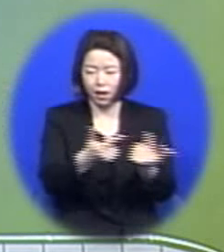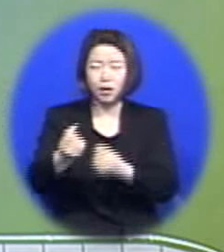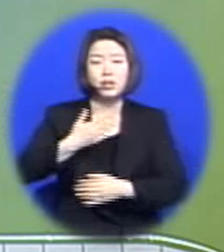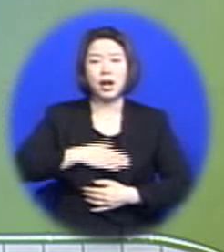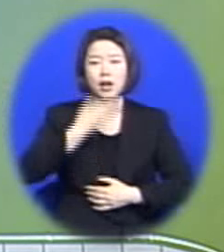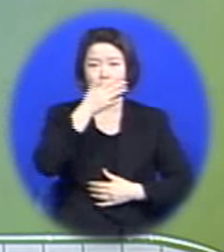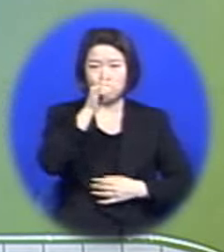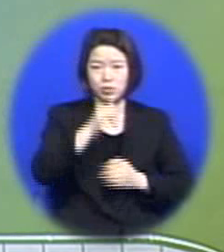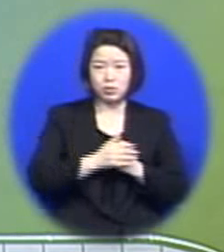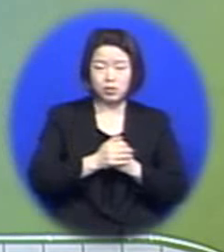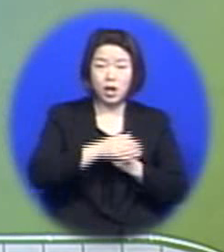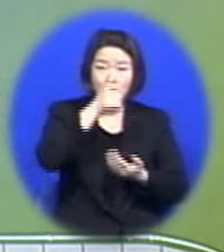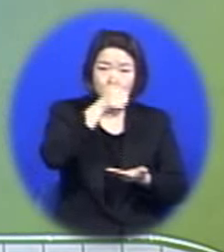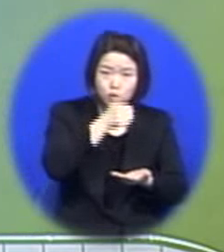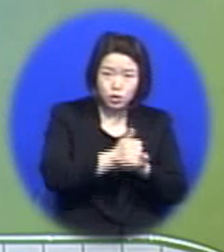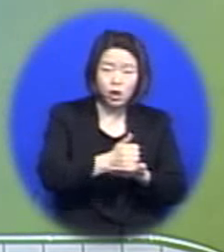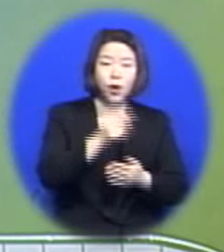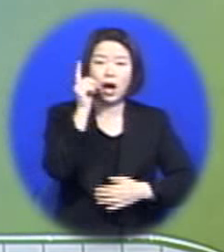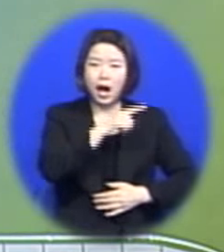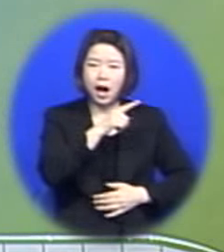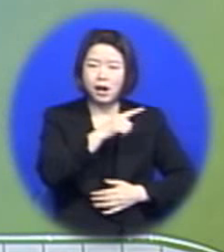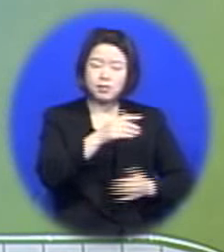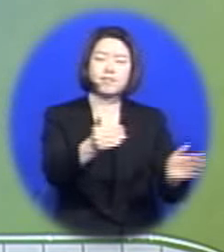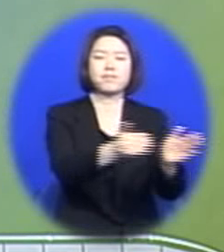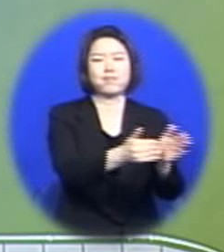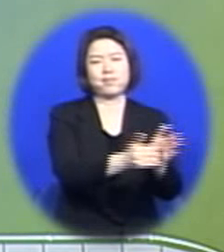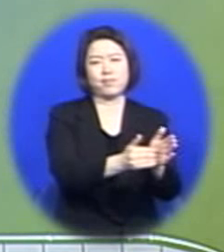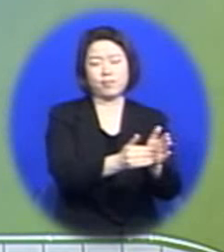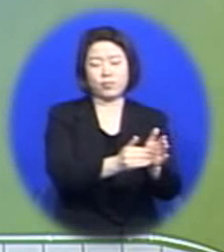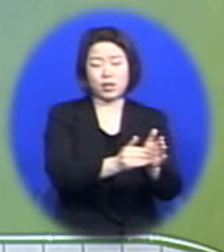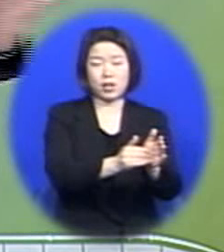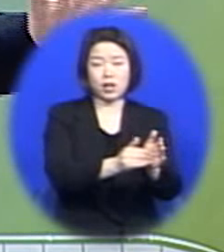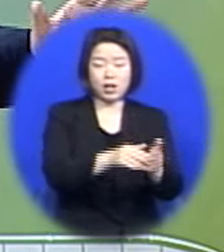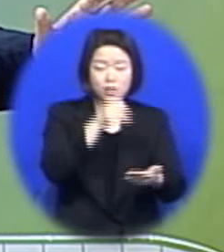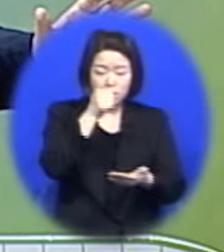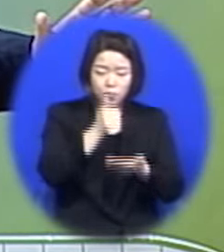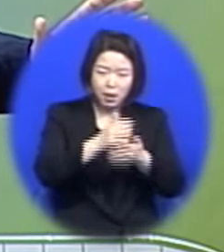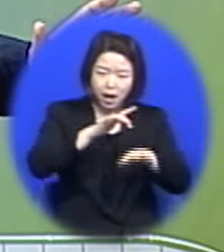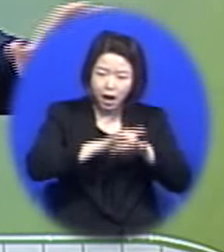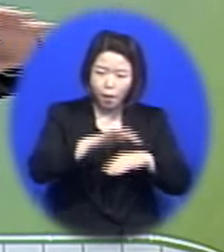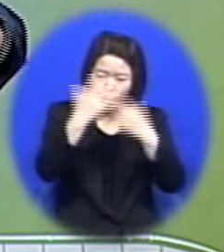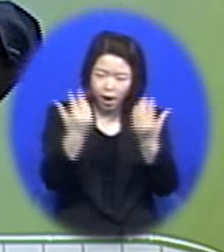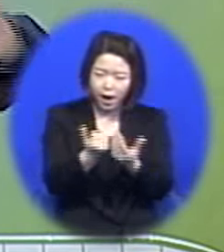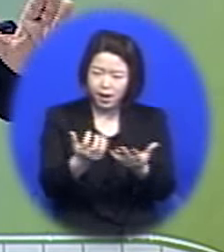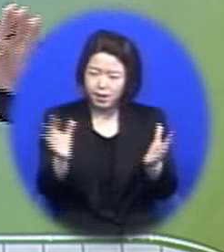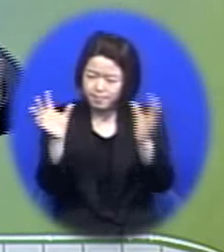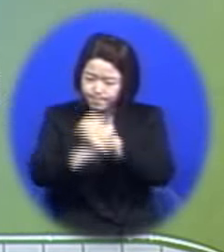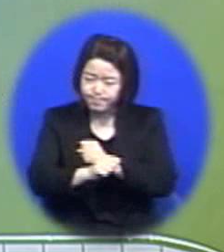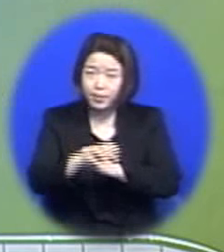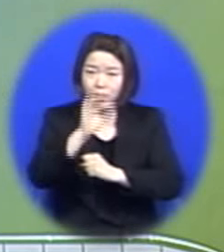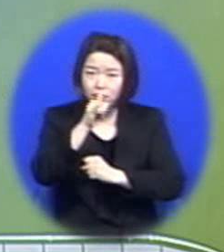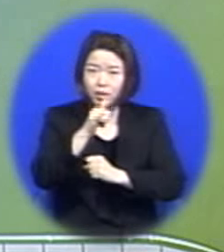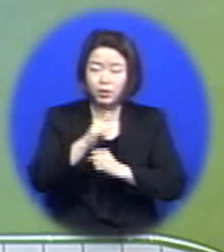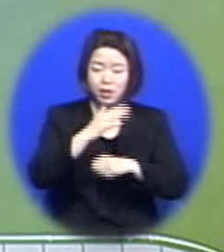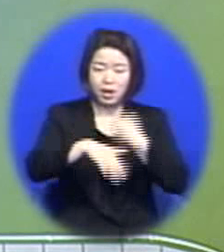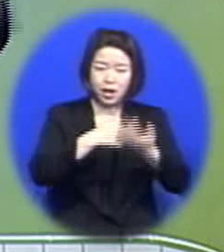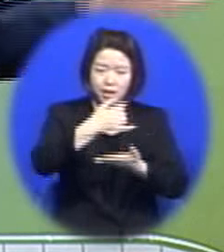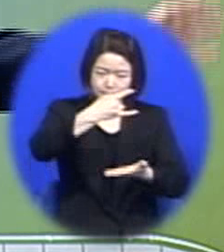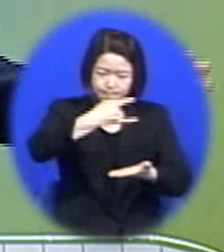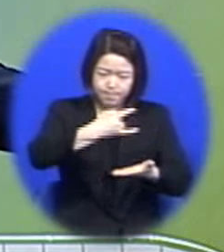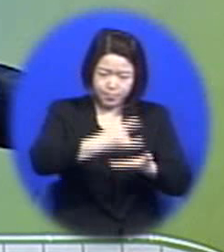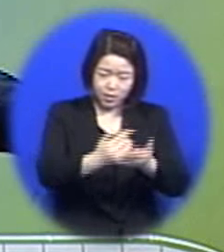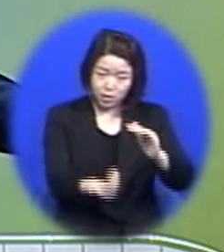죄와 악은 끝나요. 마귀는 완전히 꼬꾸라져요. 하나님의 나라가 이루어져요. 하나님의 공의가 이루어지고